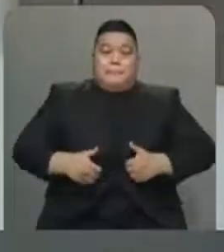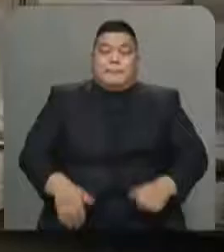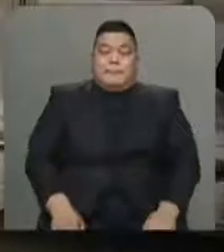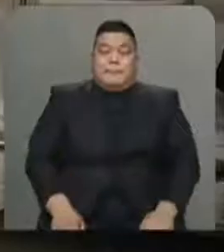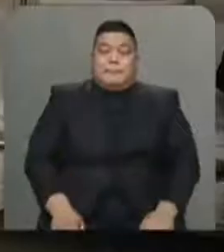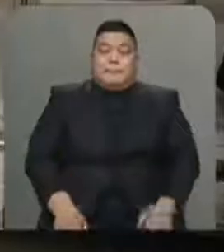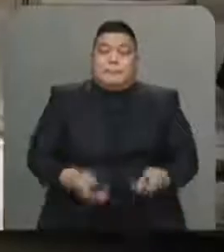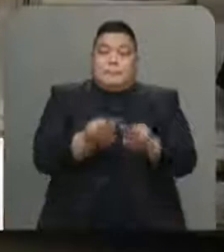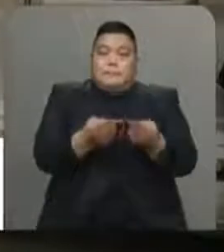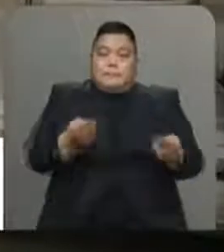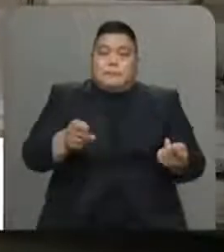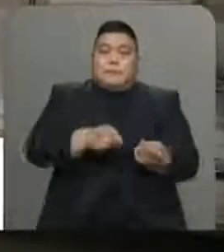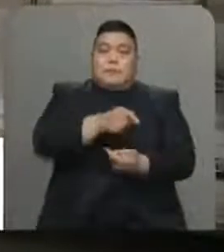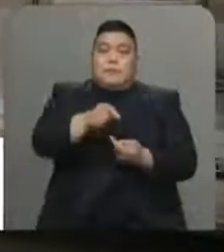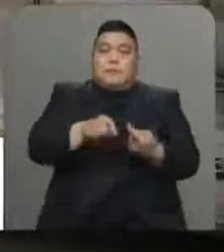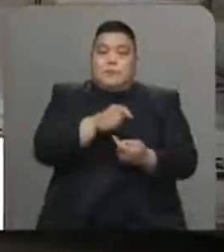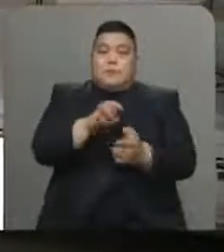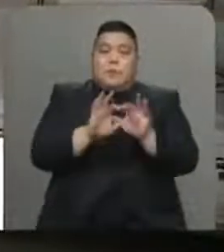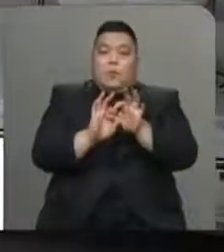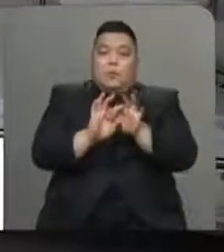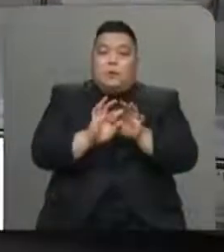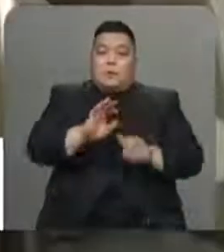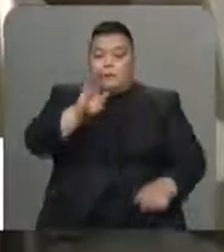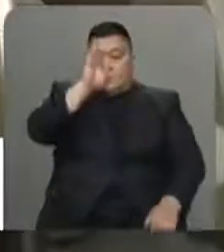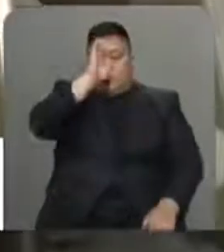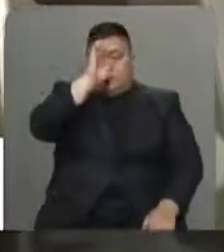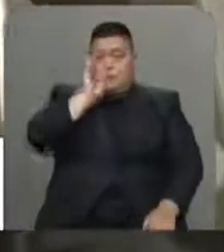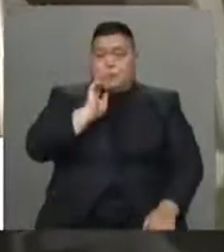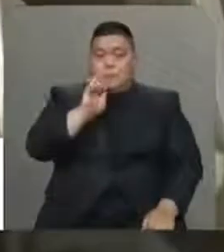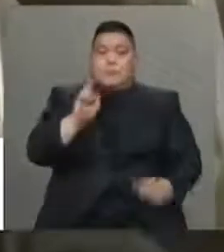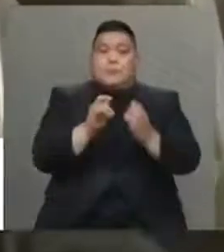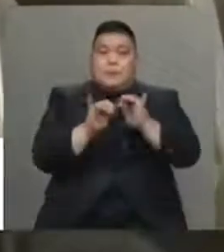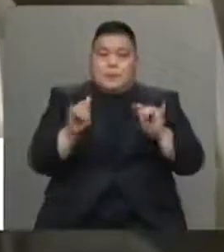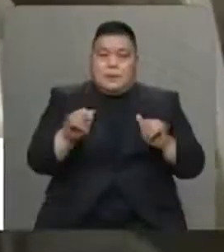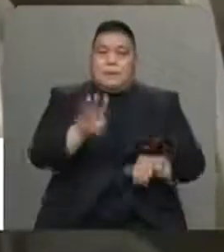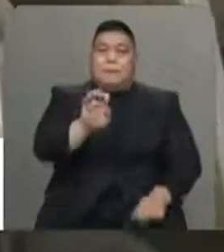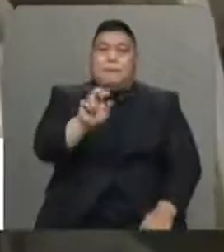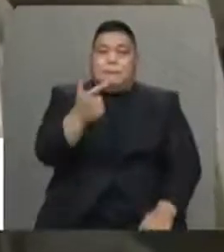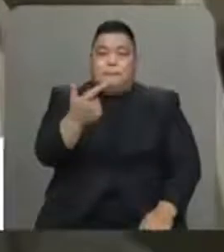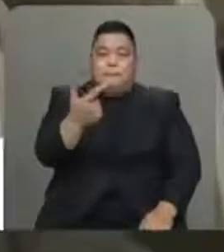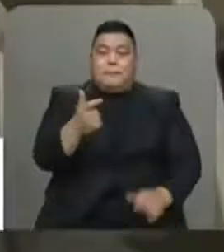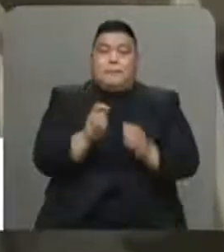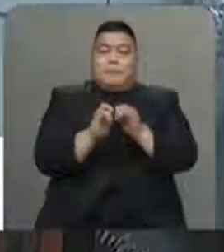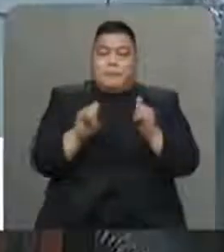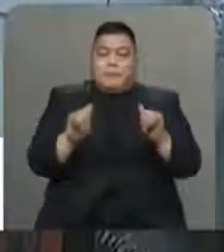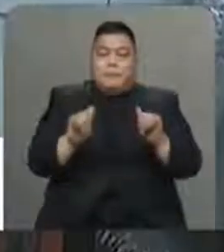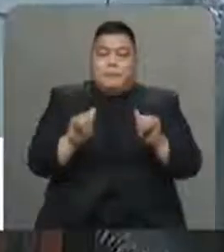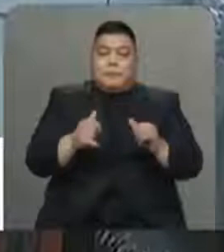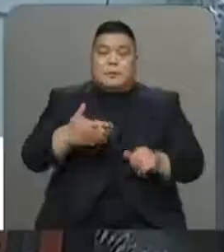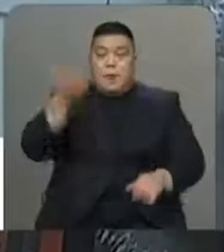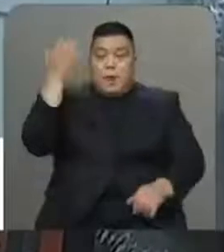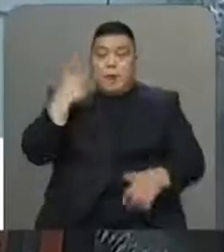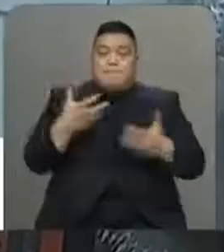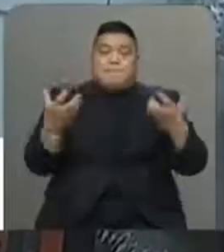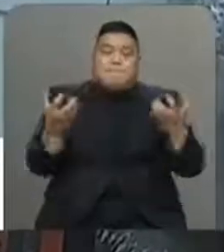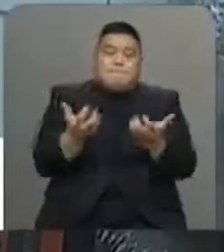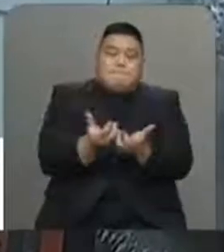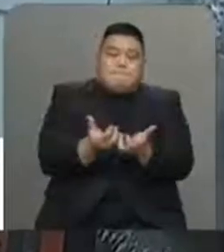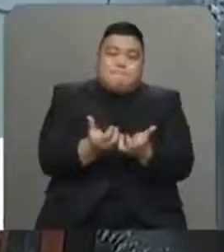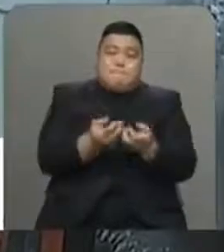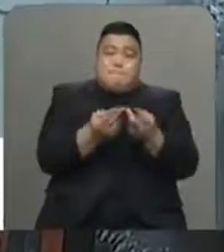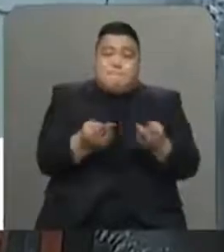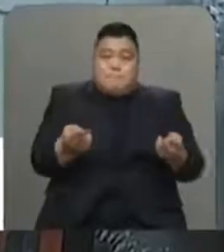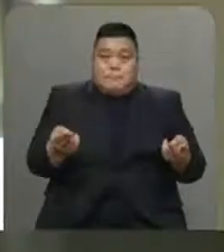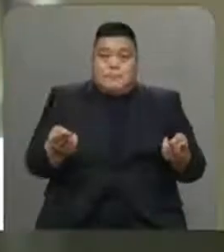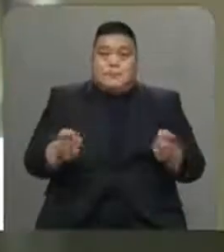가동률에 영향을 주는 강원도 내 위중증 환자 수는 현재 46명입니다. 한때 포화 상태에 이르렀던 중환자 병상